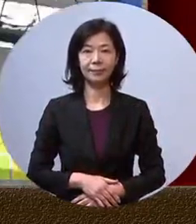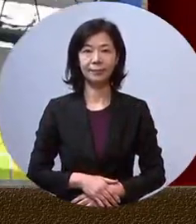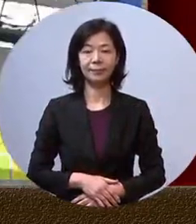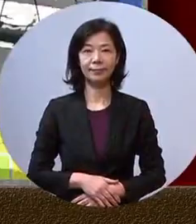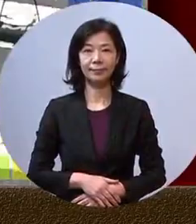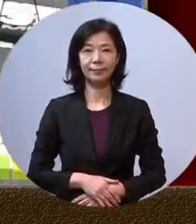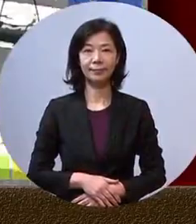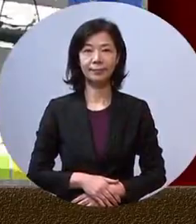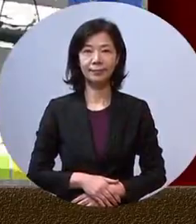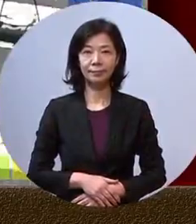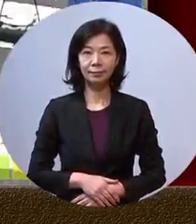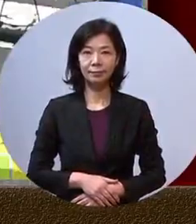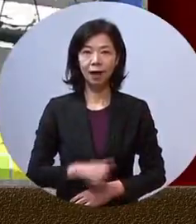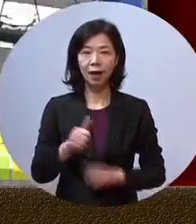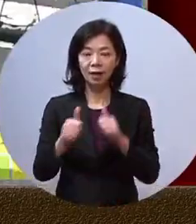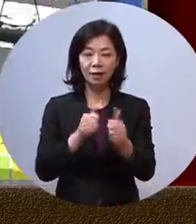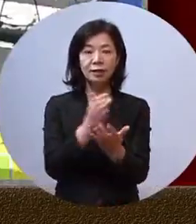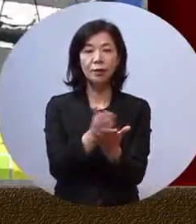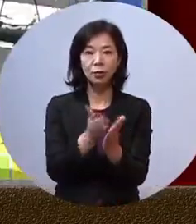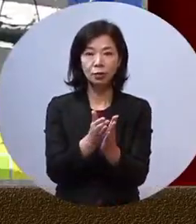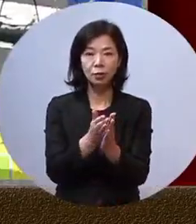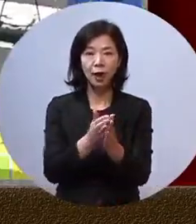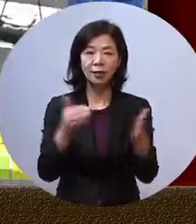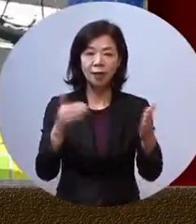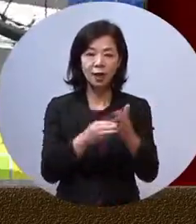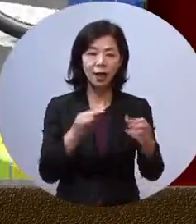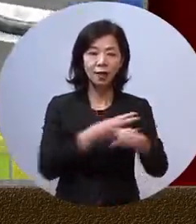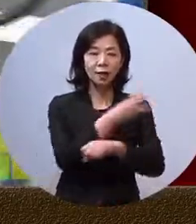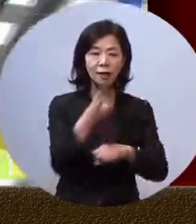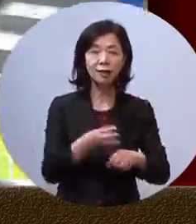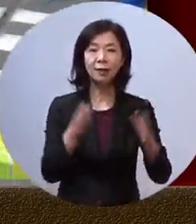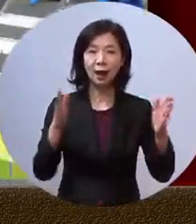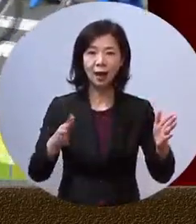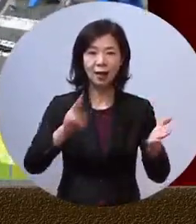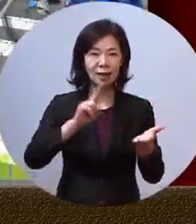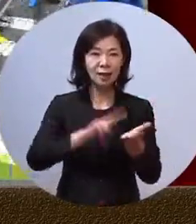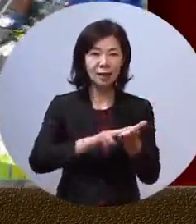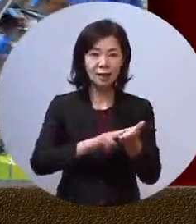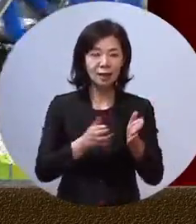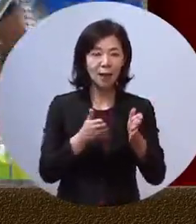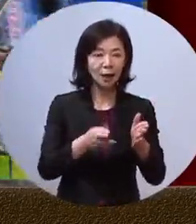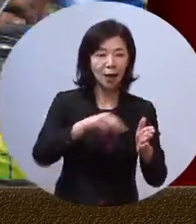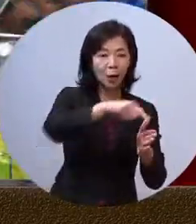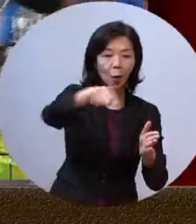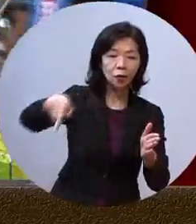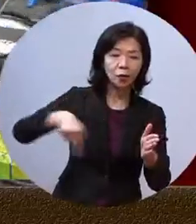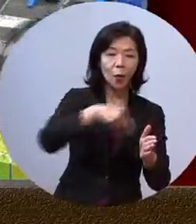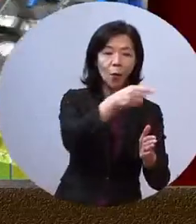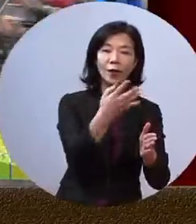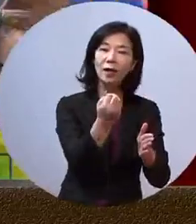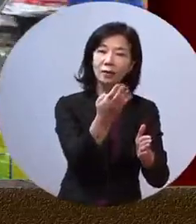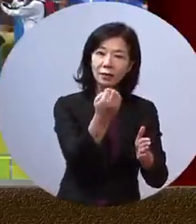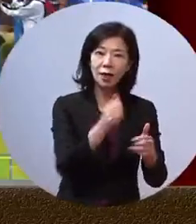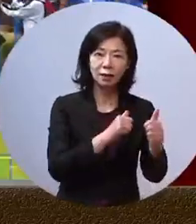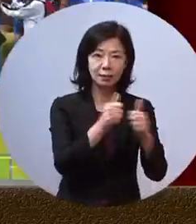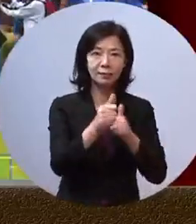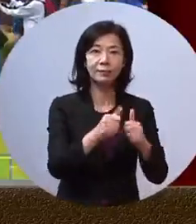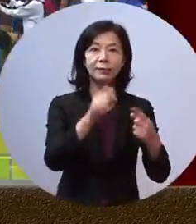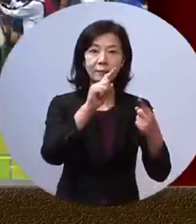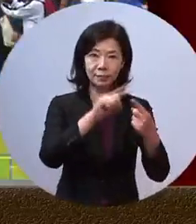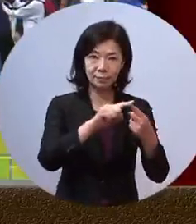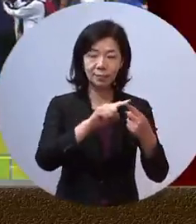前。種目は制限時間3時間で、決められたコースを何周走れるか距離を競うエンデュー